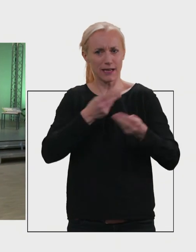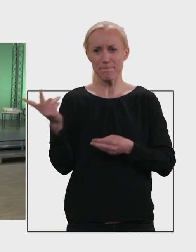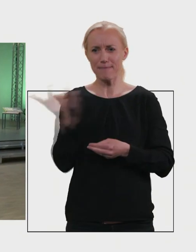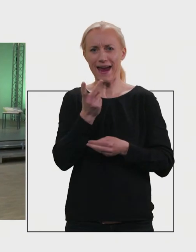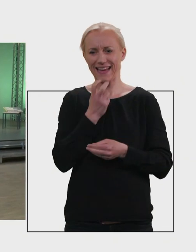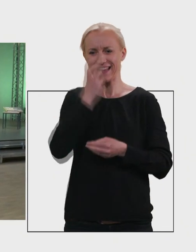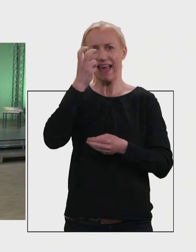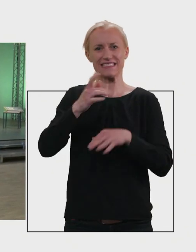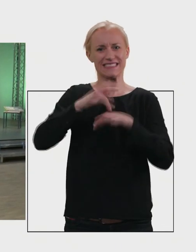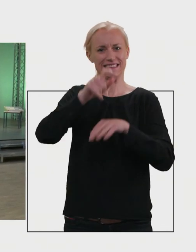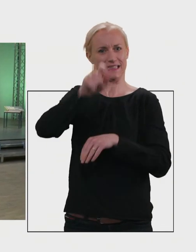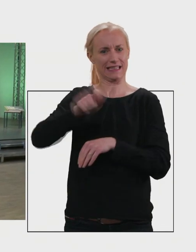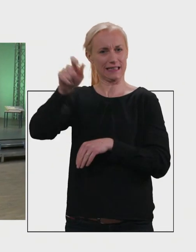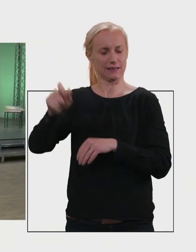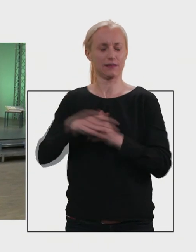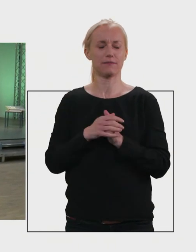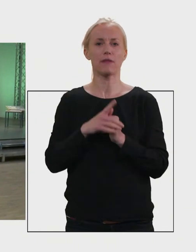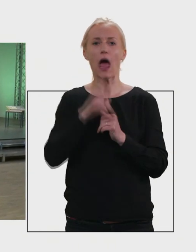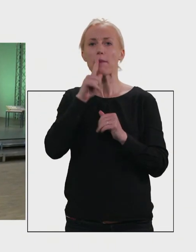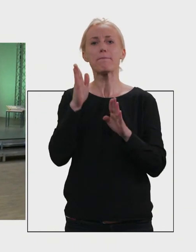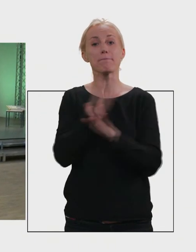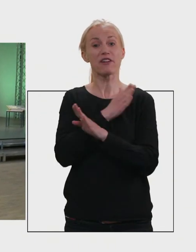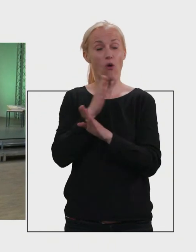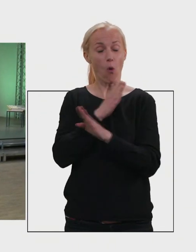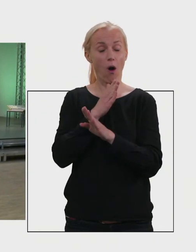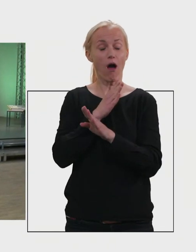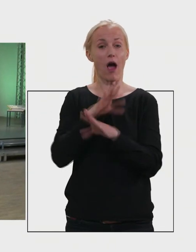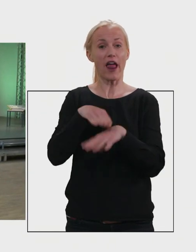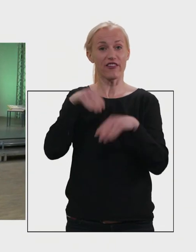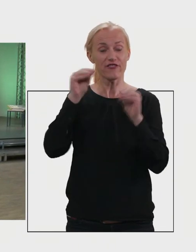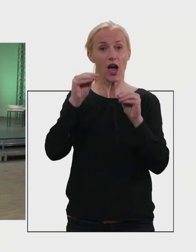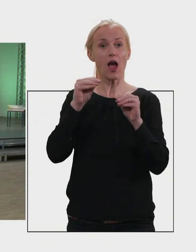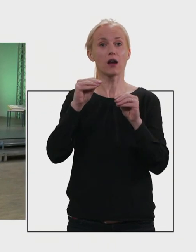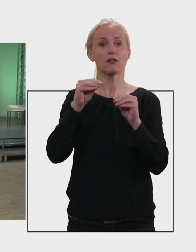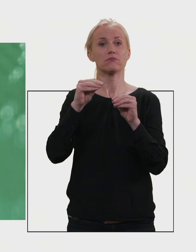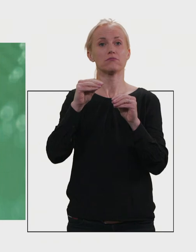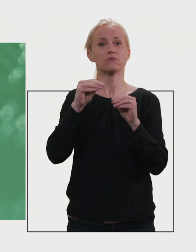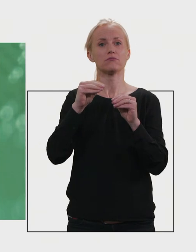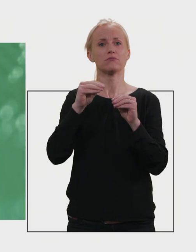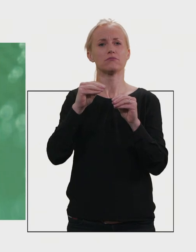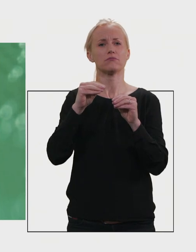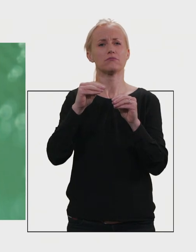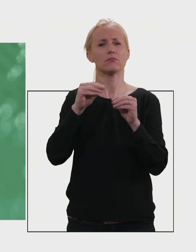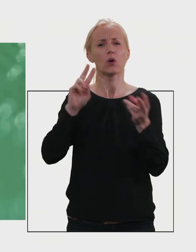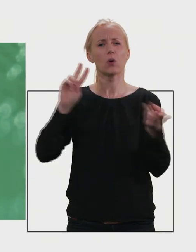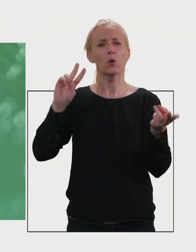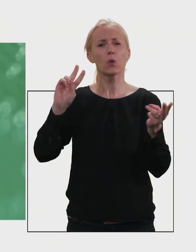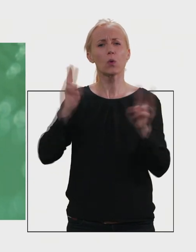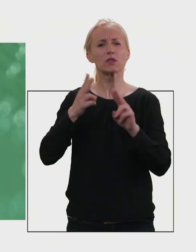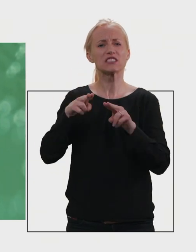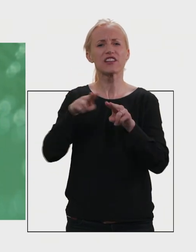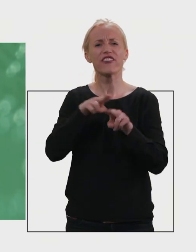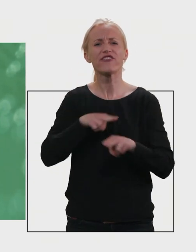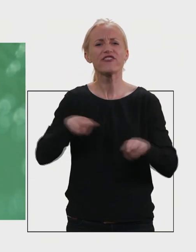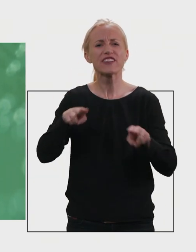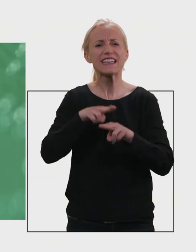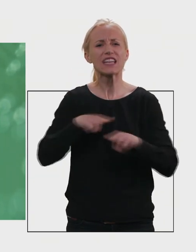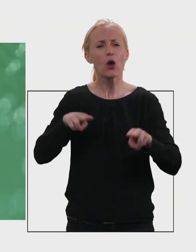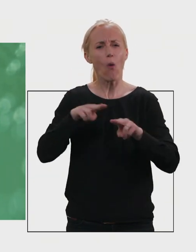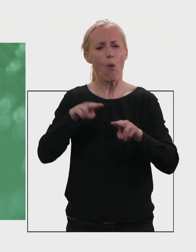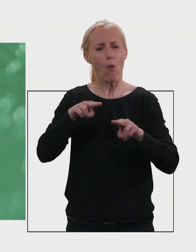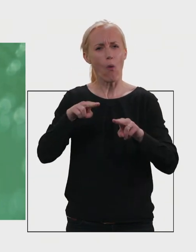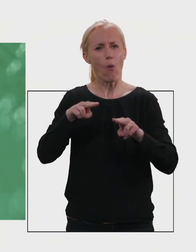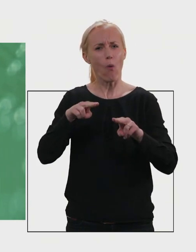bevor wir das tun, schauen wir uns zunächst einmal, sagen wir mal, ein kurzes Video über die Entstehung